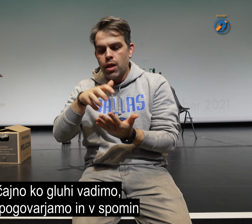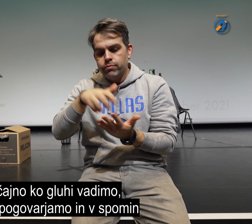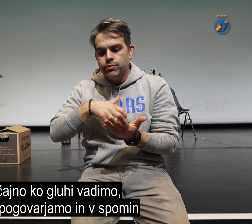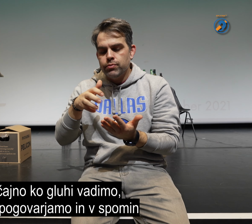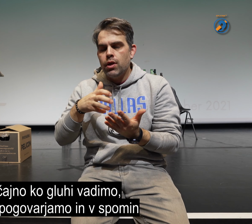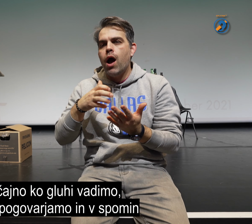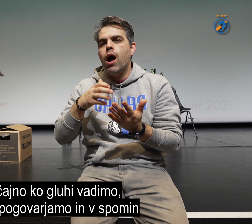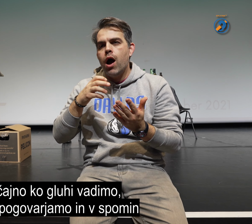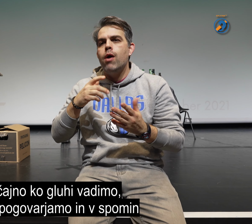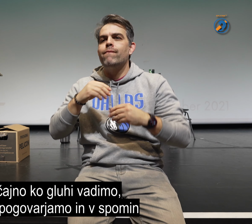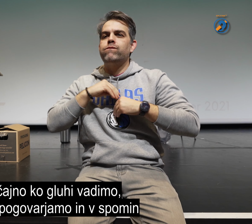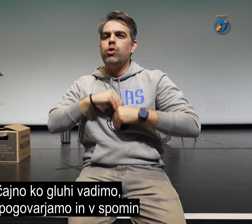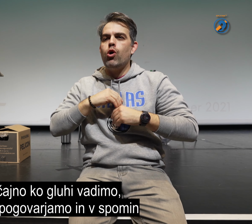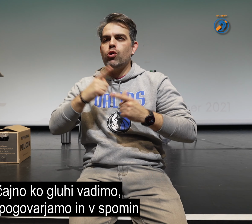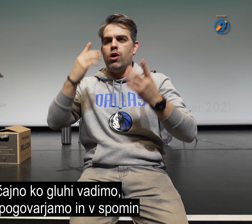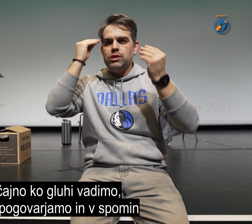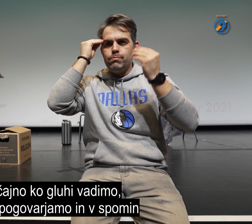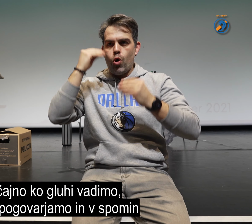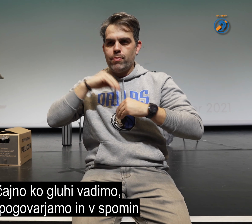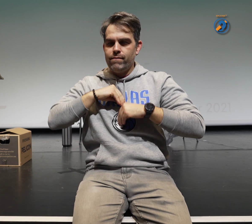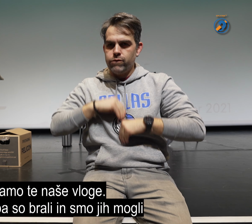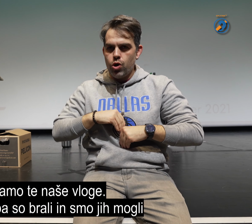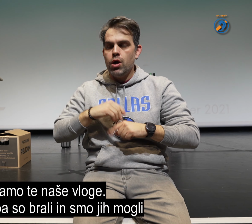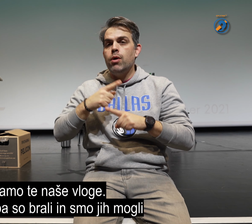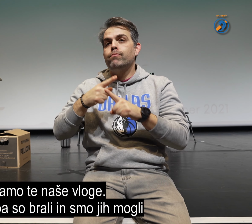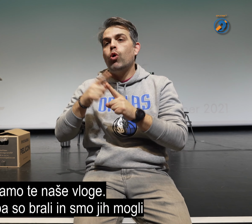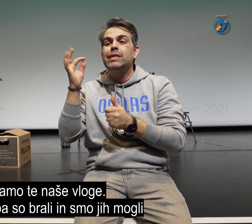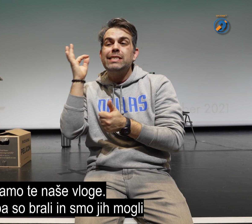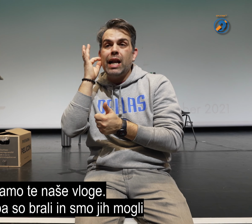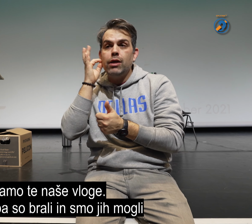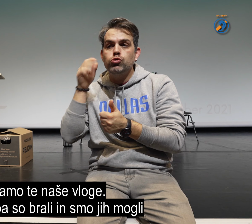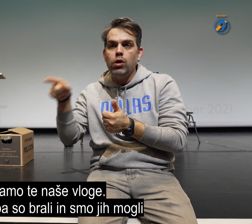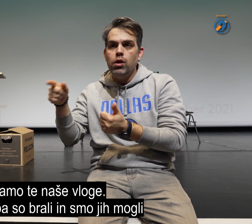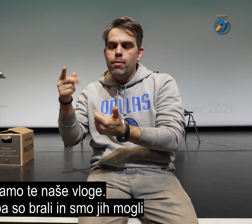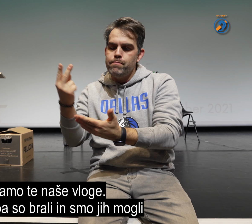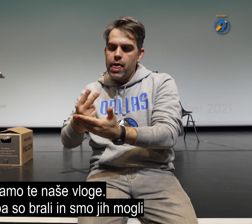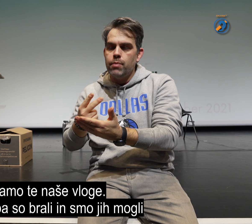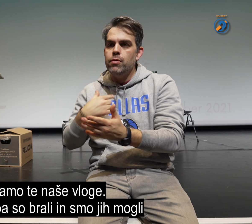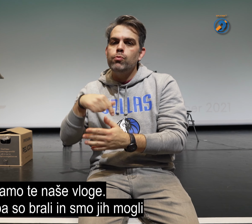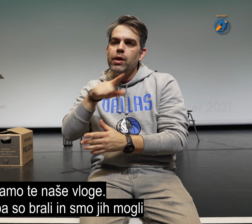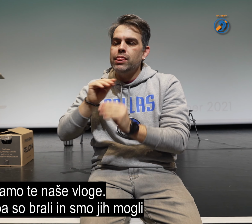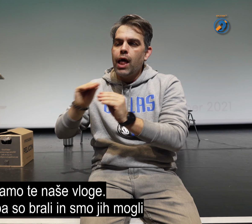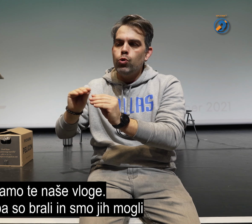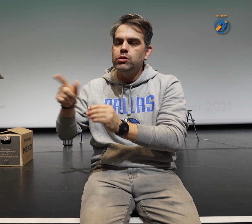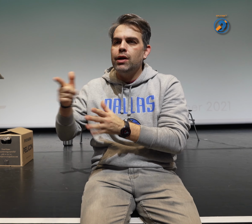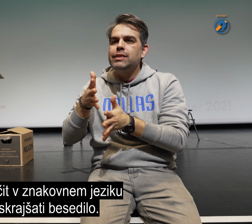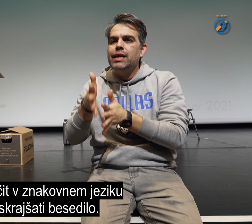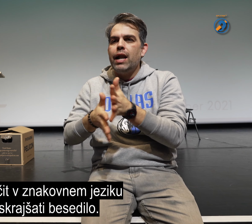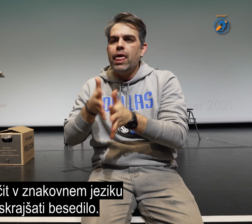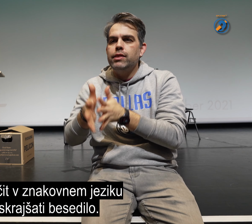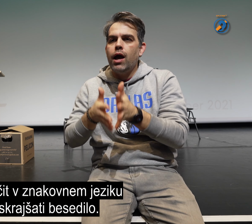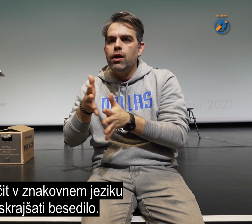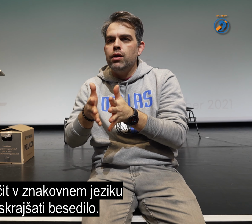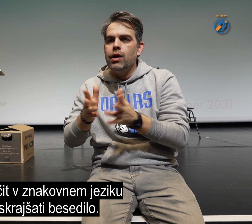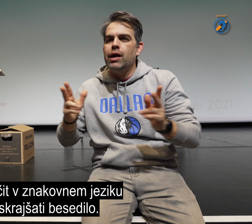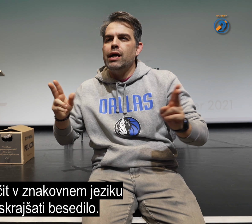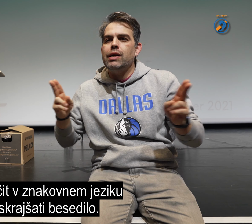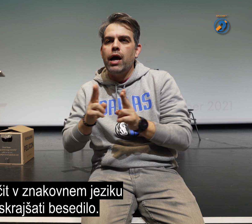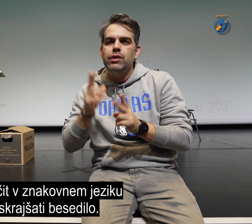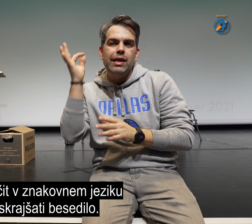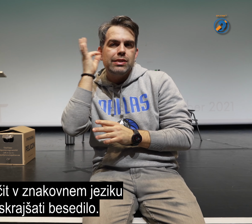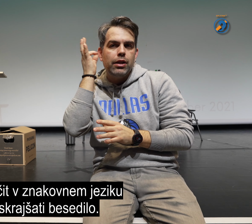beremo, ampak se več pogovarjamo o besedilu in v spomin damo te naše vloge. Slišeči pa so to